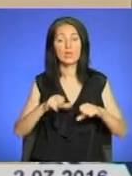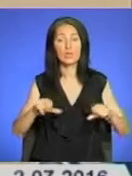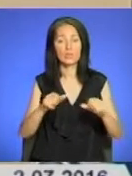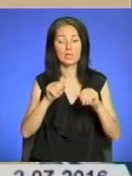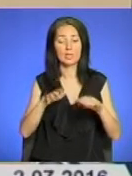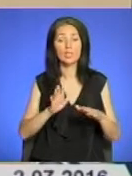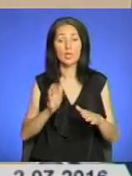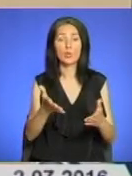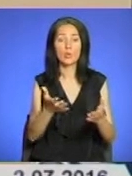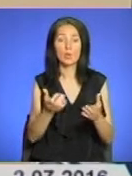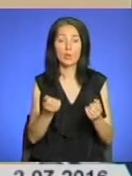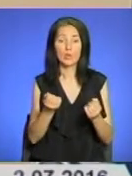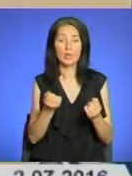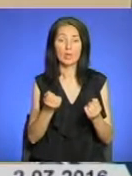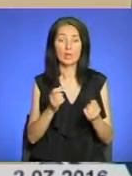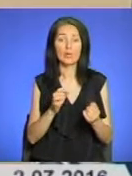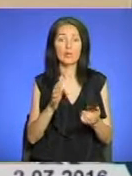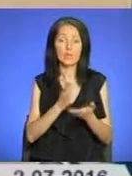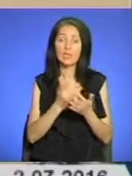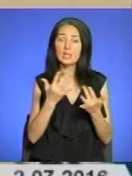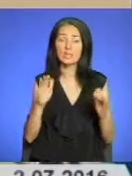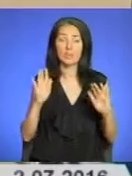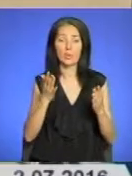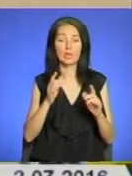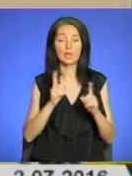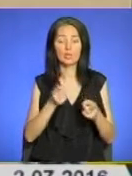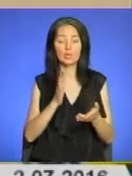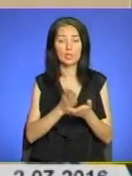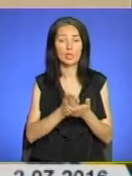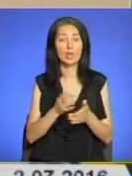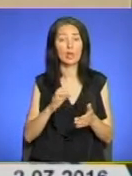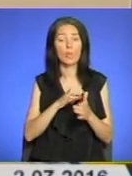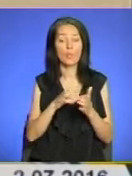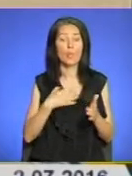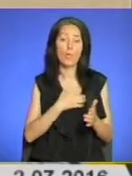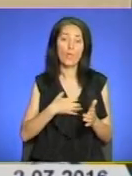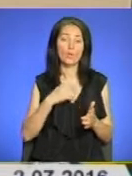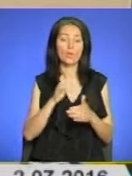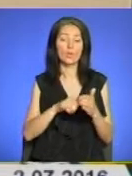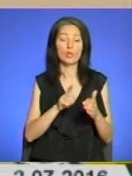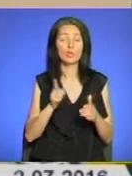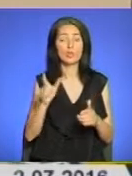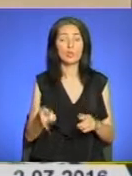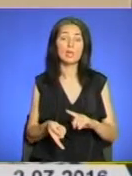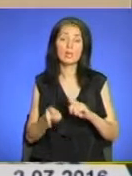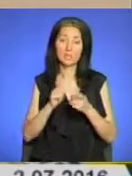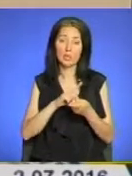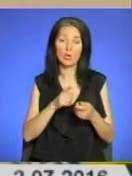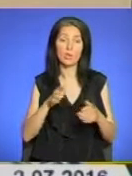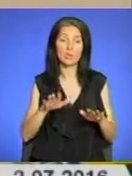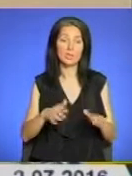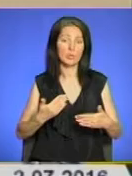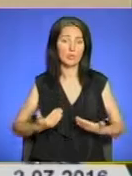буде прийматися, тому що є різні випадки. Дійсно, є поважні причини, що людина змінює місце проживання.